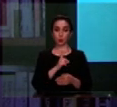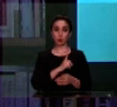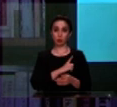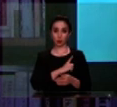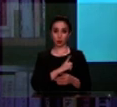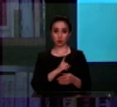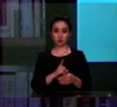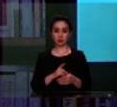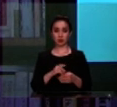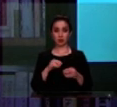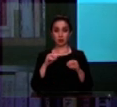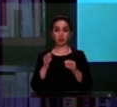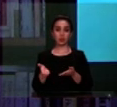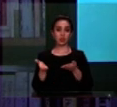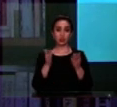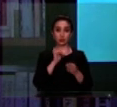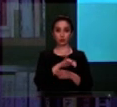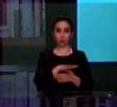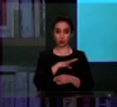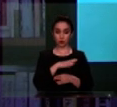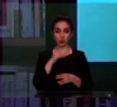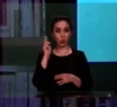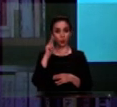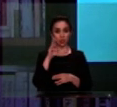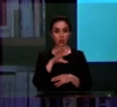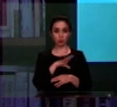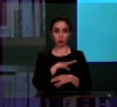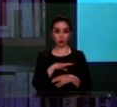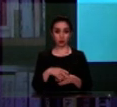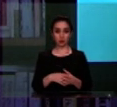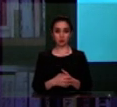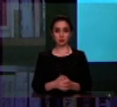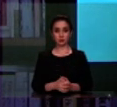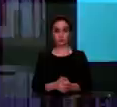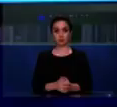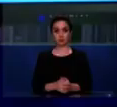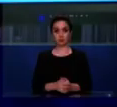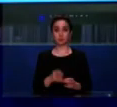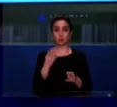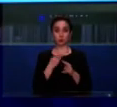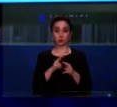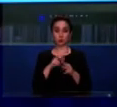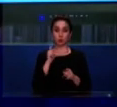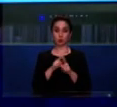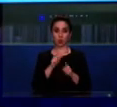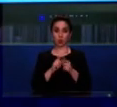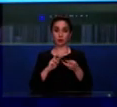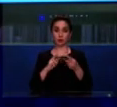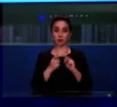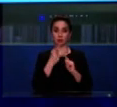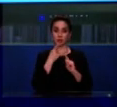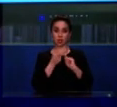Kutilmoqda. Tashrif buyurdi. O'rganilmoqda. Ushbu so'zlarning